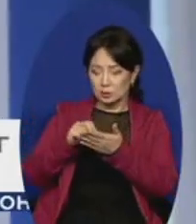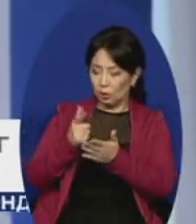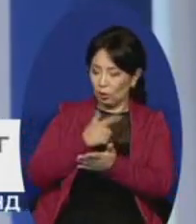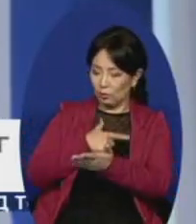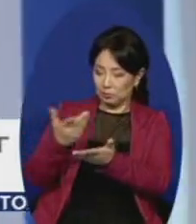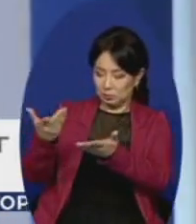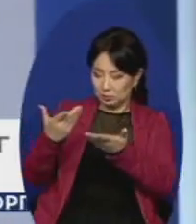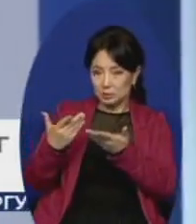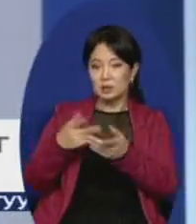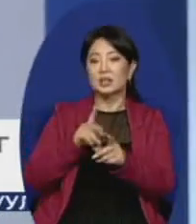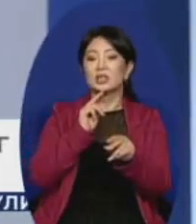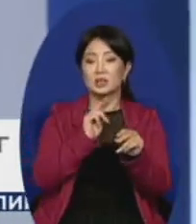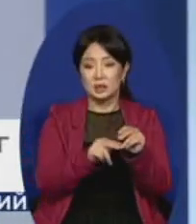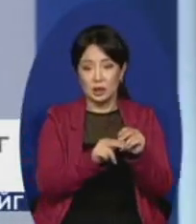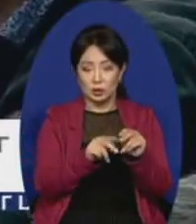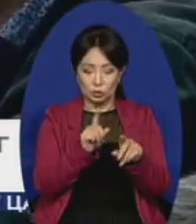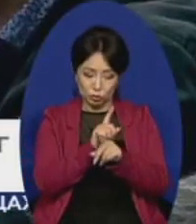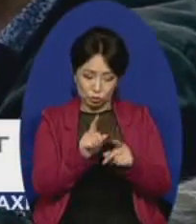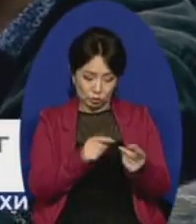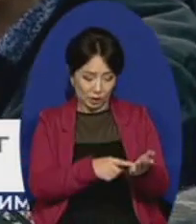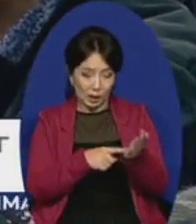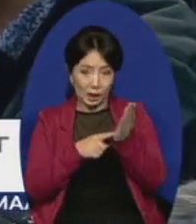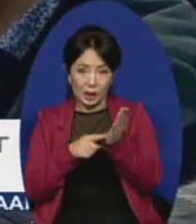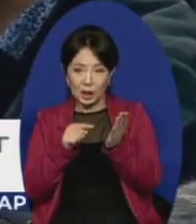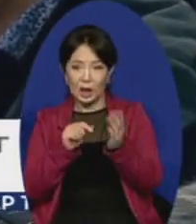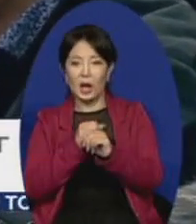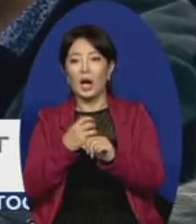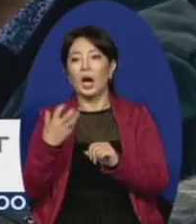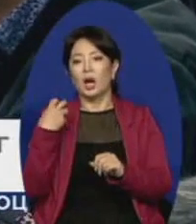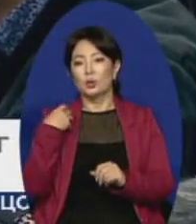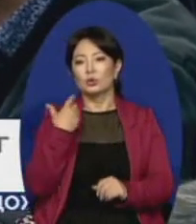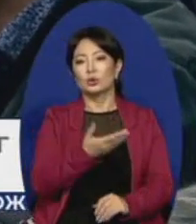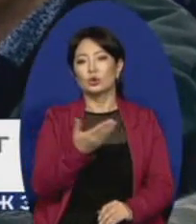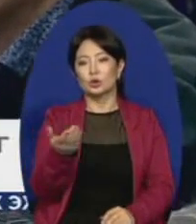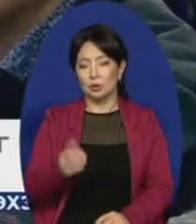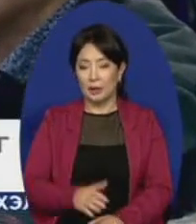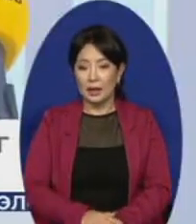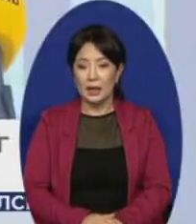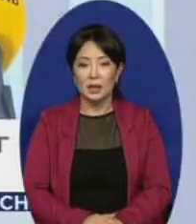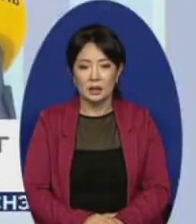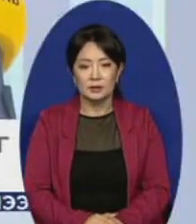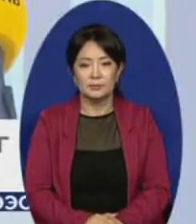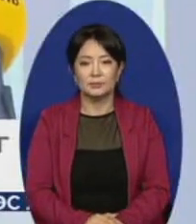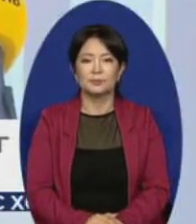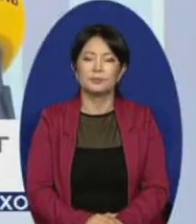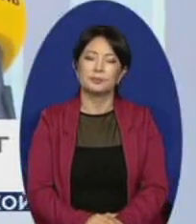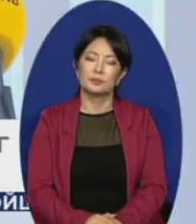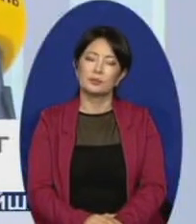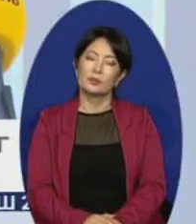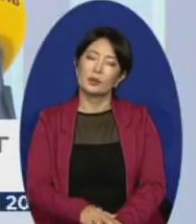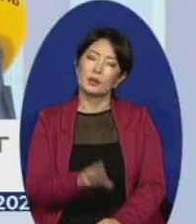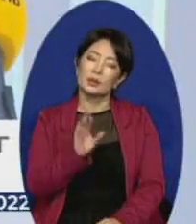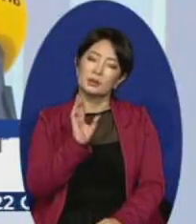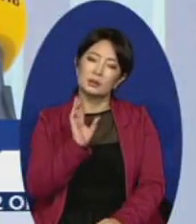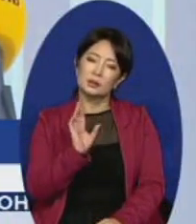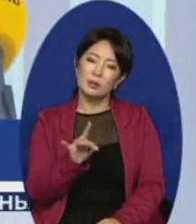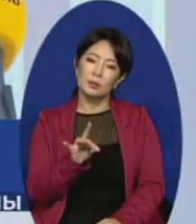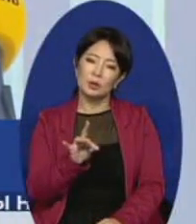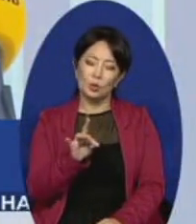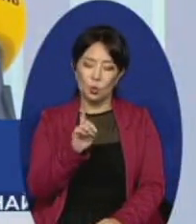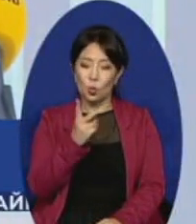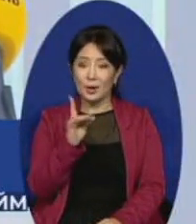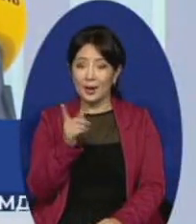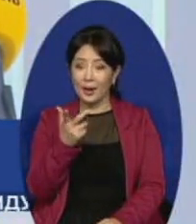ирсэн нөхцөлд шалгалт хийдэг. Зөрчил илэрсэн бол зохих хариуцлагуудыг хүлээлгдэг байна. Ямар хүрээ хязгаарыг амарсан юм бэ гэхээр